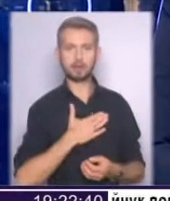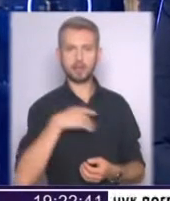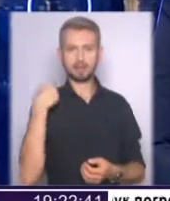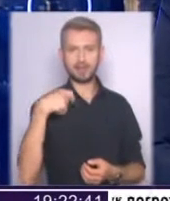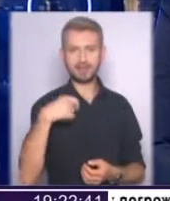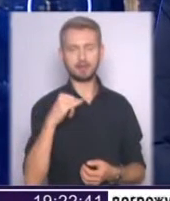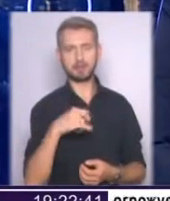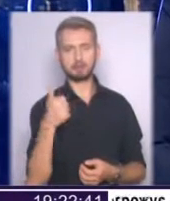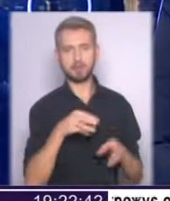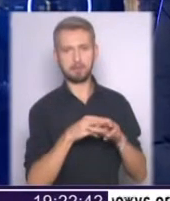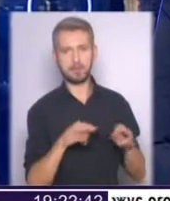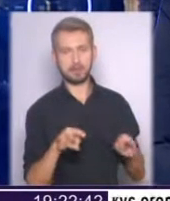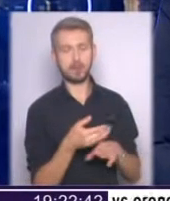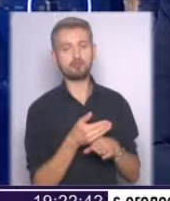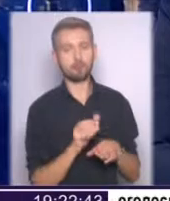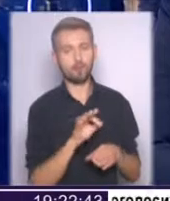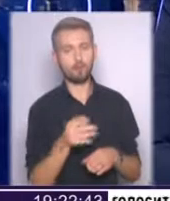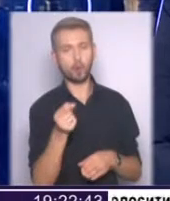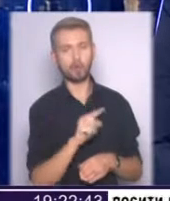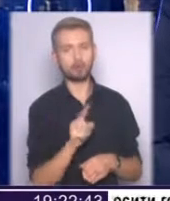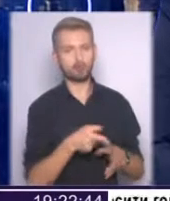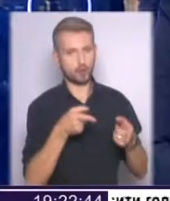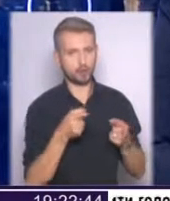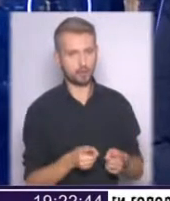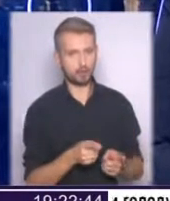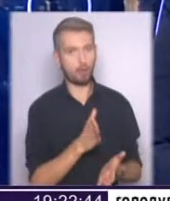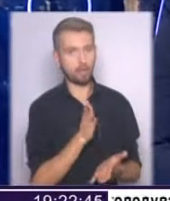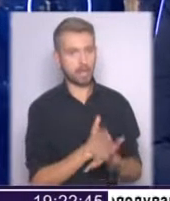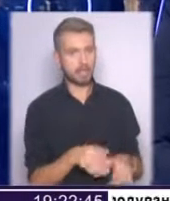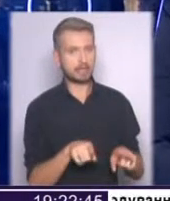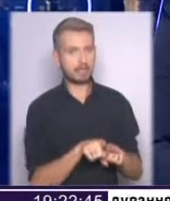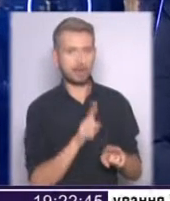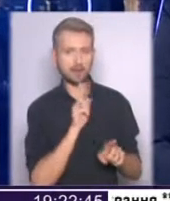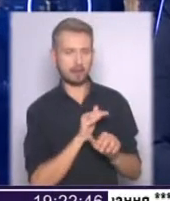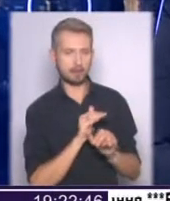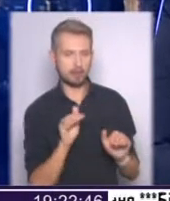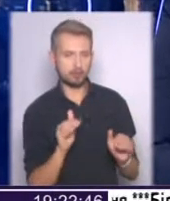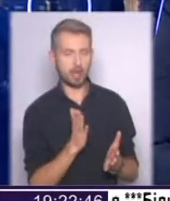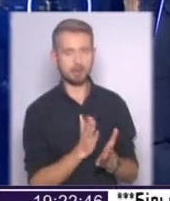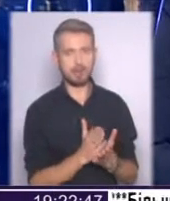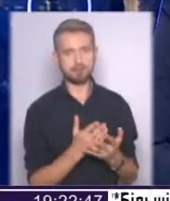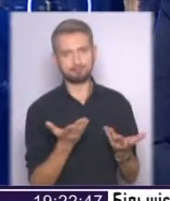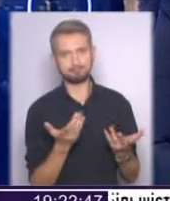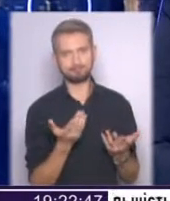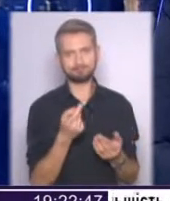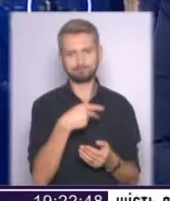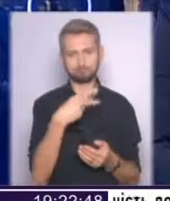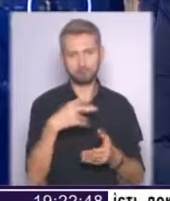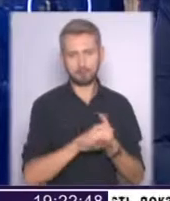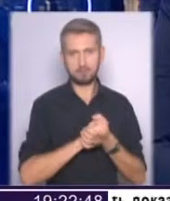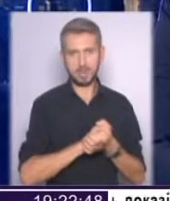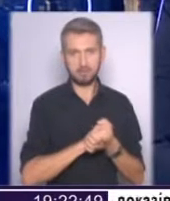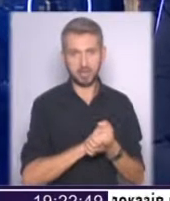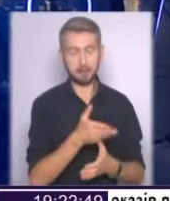і прем'єр-міністр частково про те, що дійсно є таке затишшя, є певне перемир'я на сьогоднішній день, і ми близькі